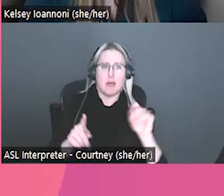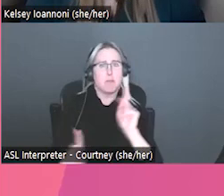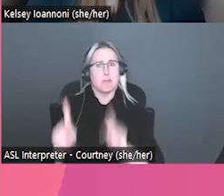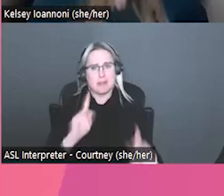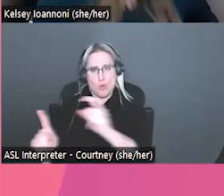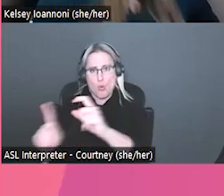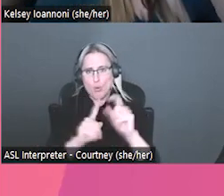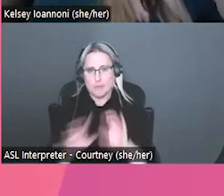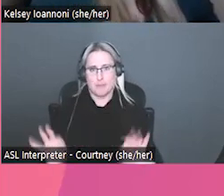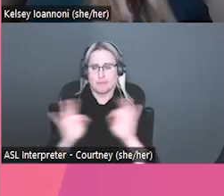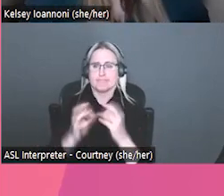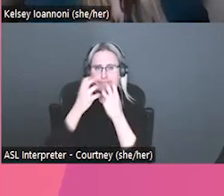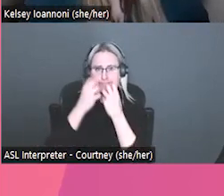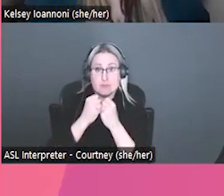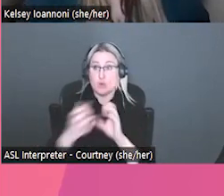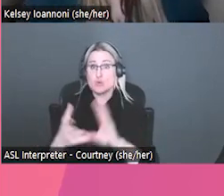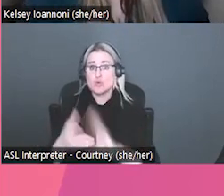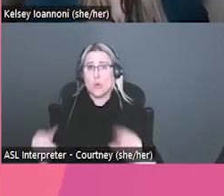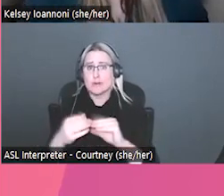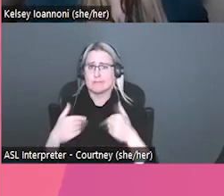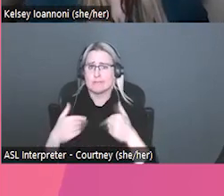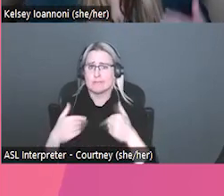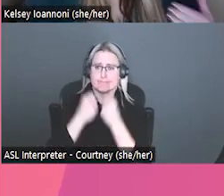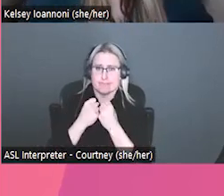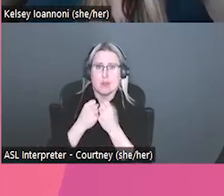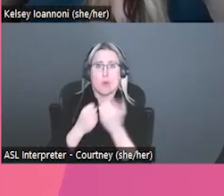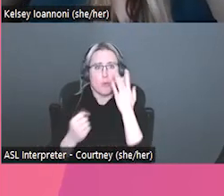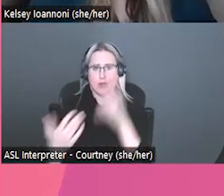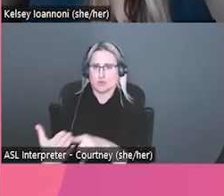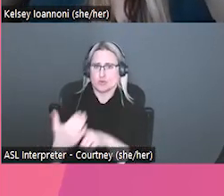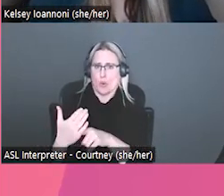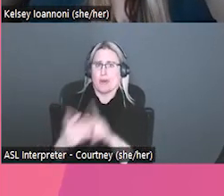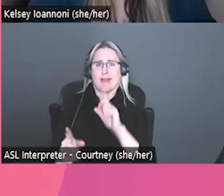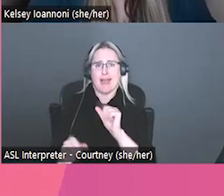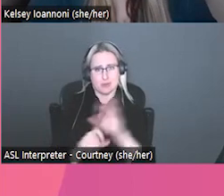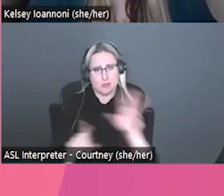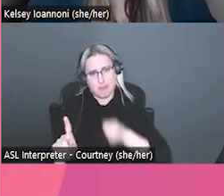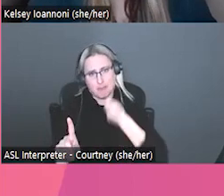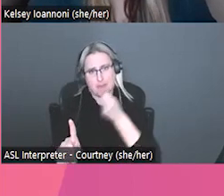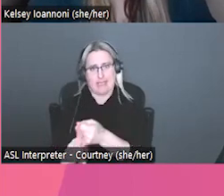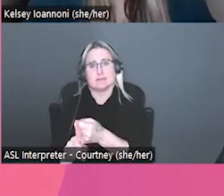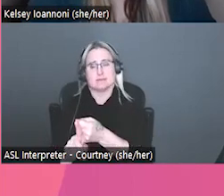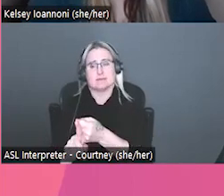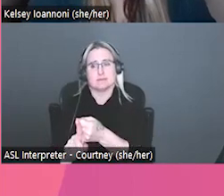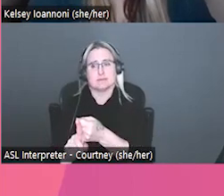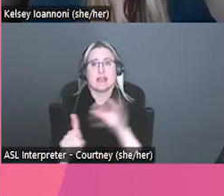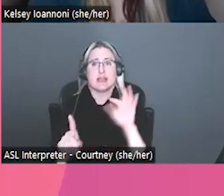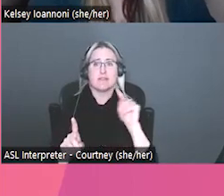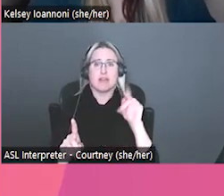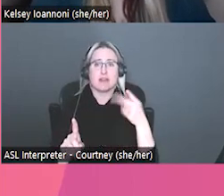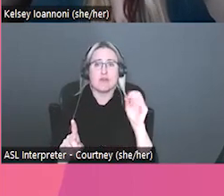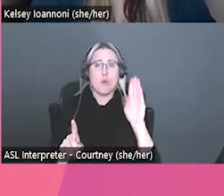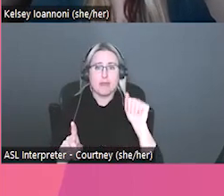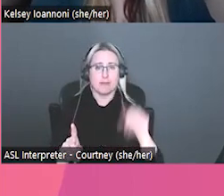le vécu des gens, des personnes est très important pour démontrer l'impact de